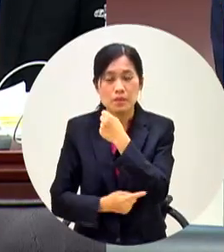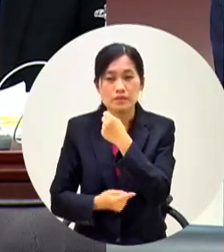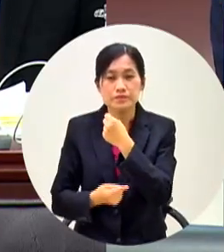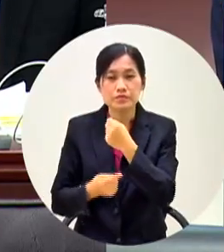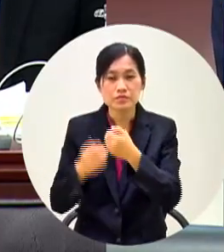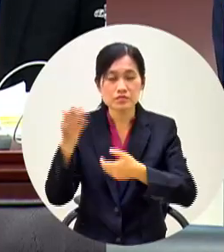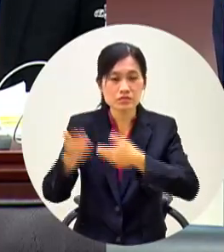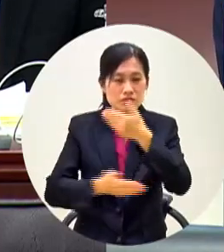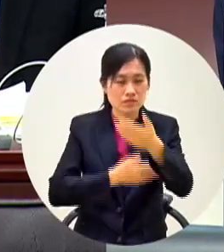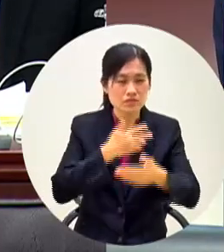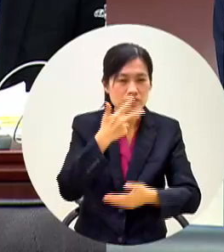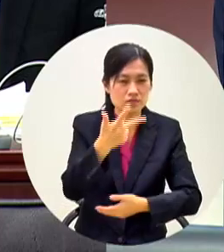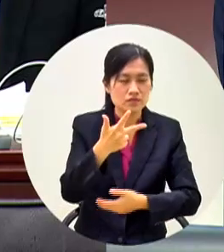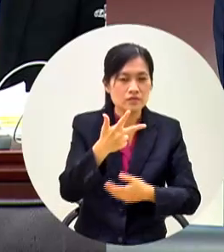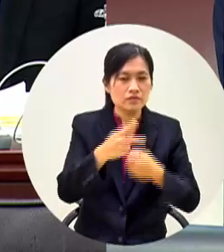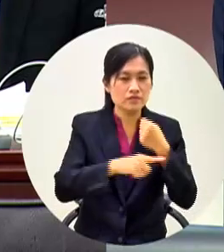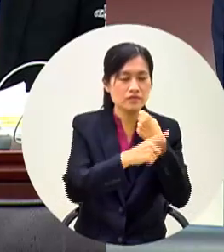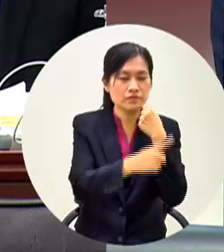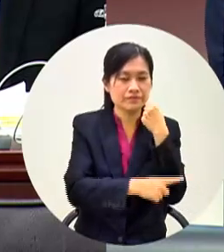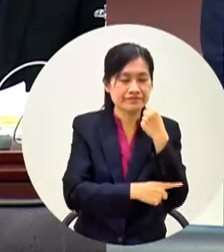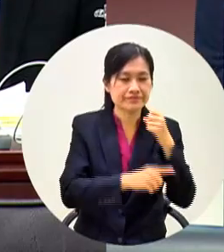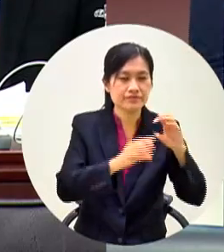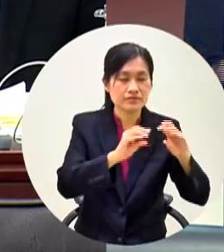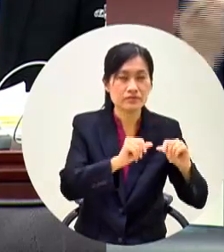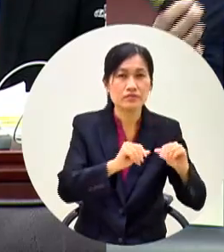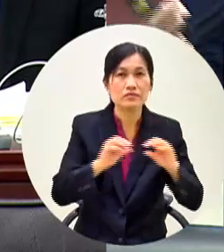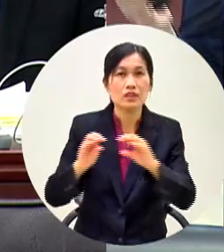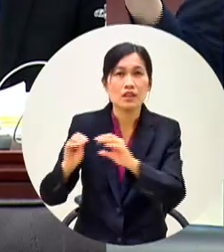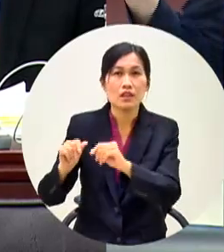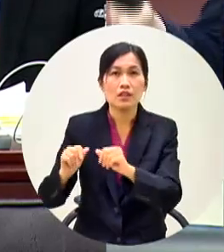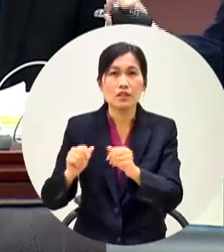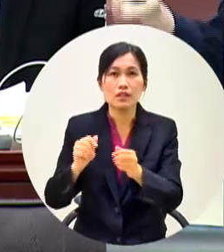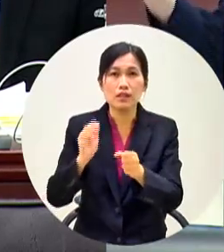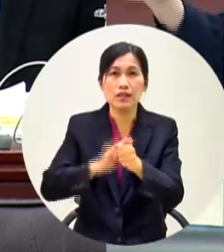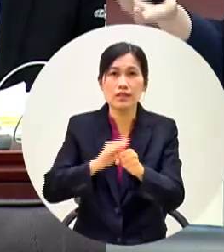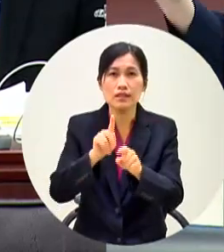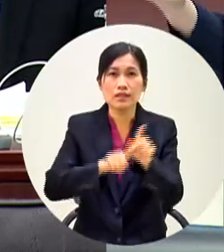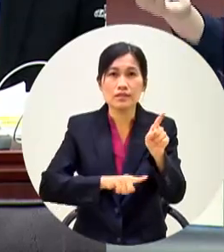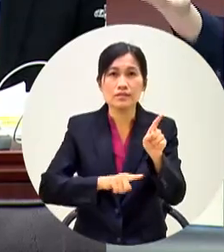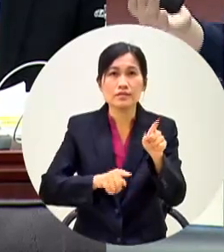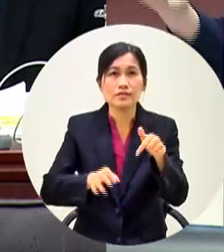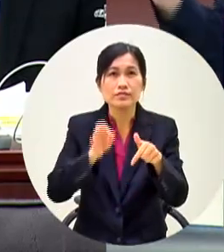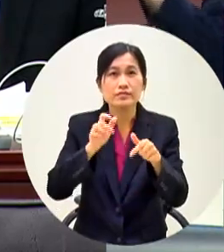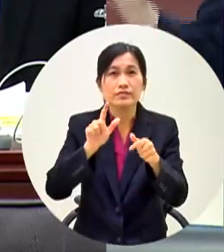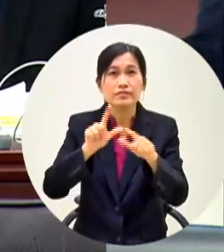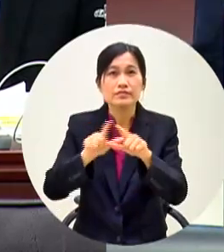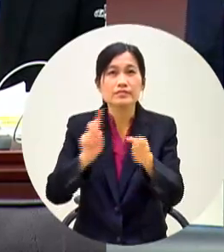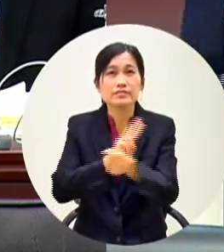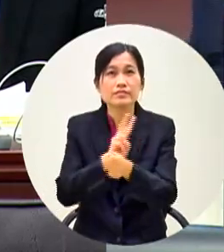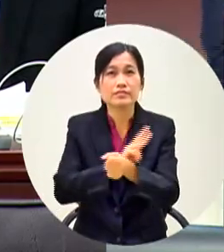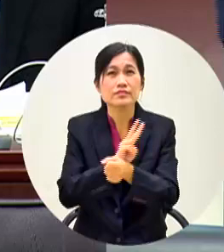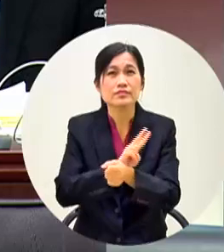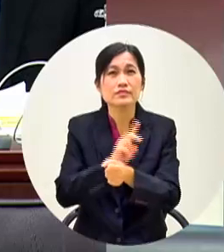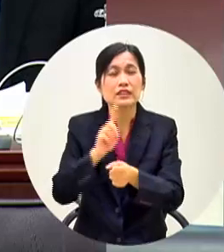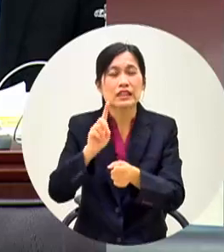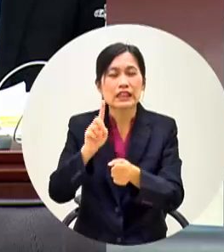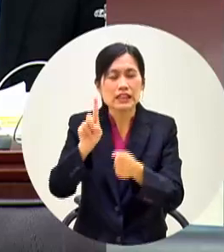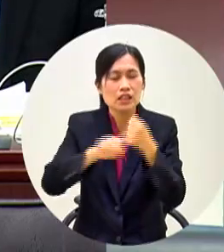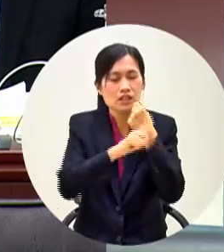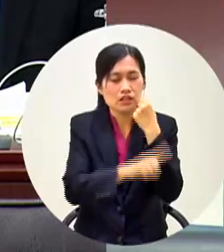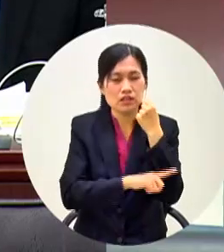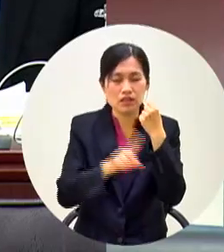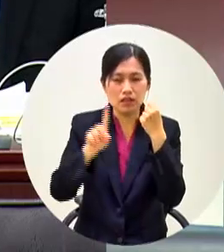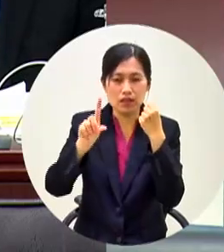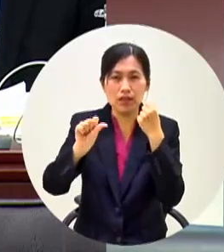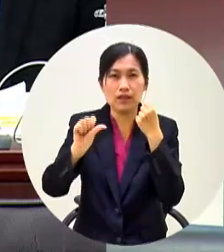吗？ 补差价， 补差价就是说，比如说大林埔的土地，如果现在一坪是150,000，然后呢，在